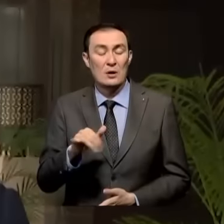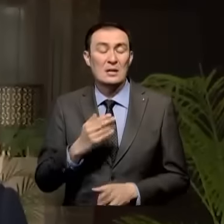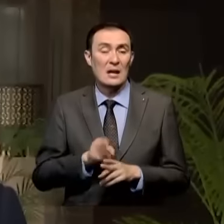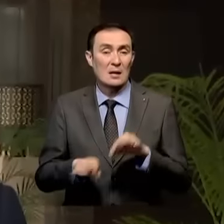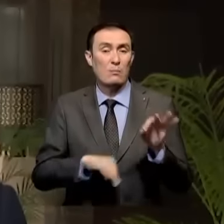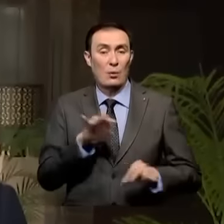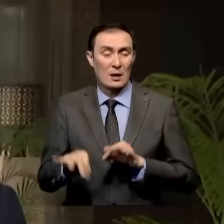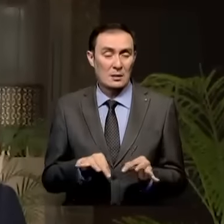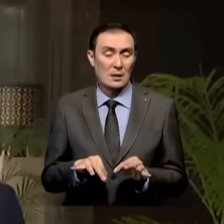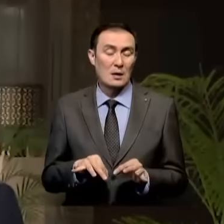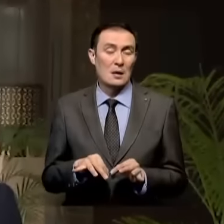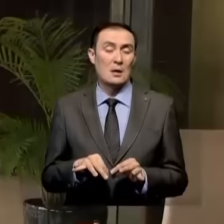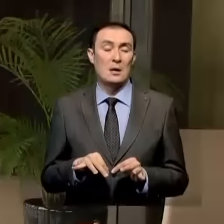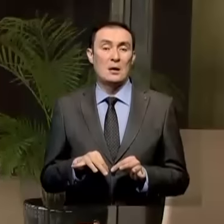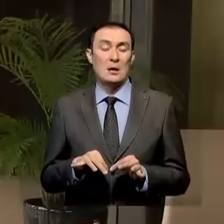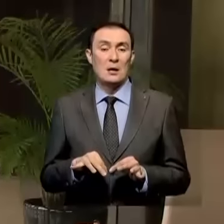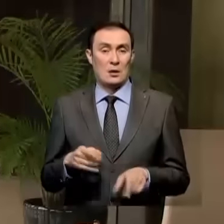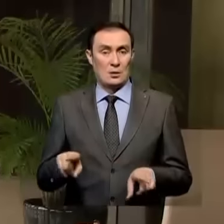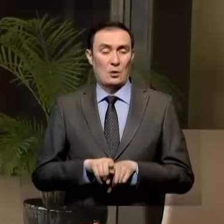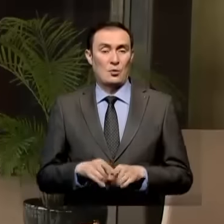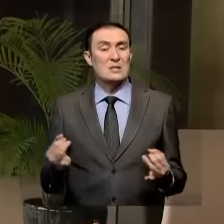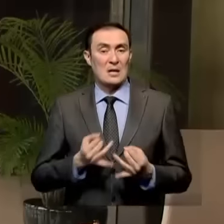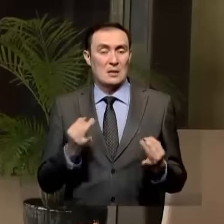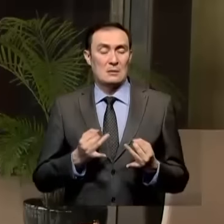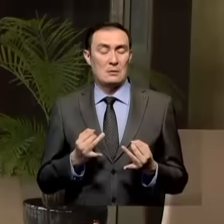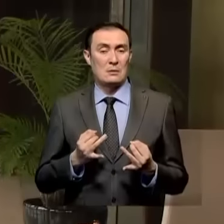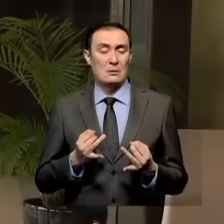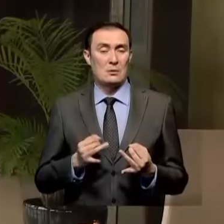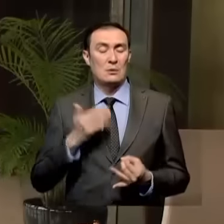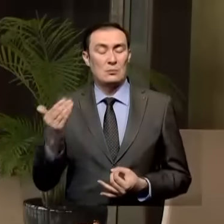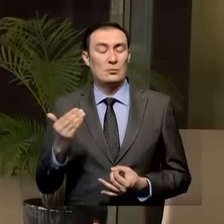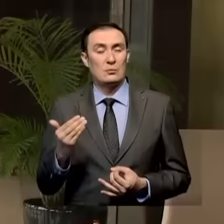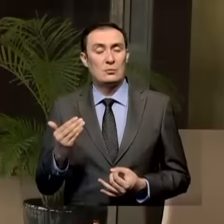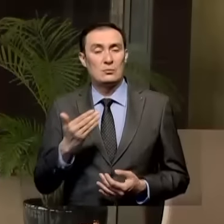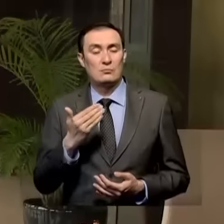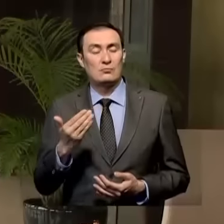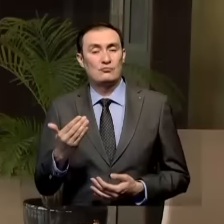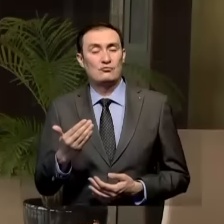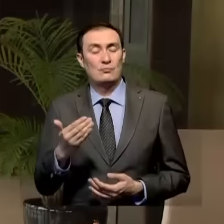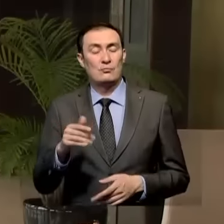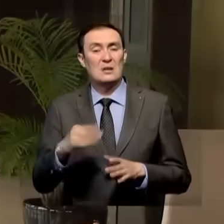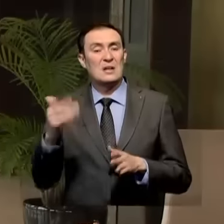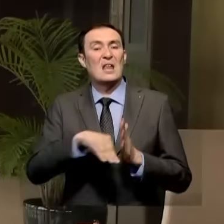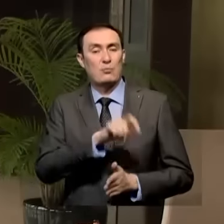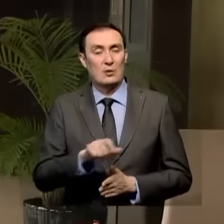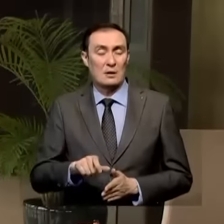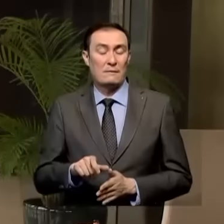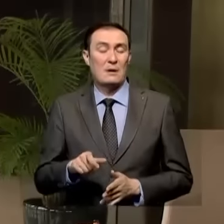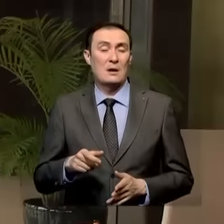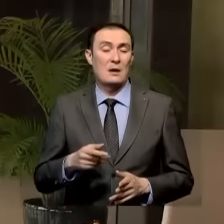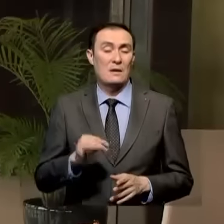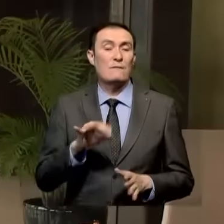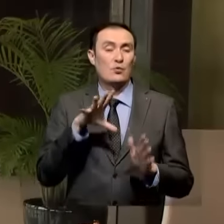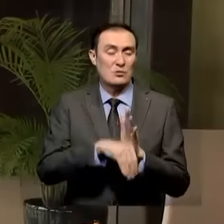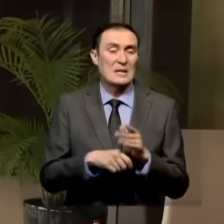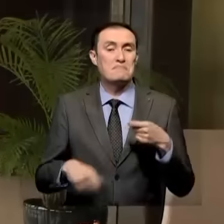проект достаточно такой живой интерес проявляется со стороны их парламентариев. Я думаю, и в том